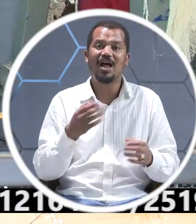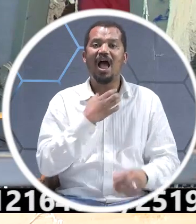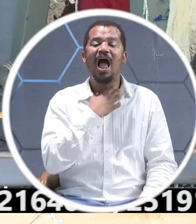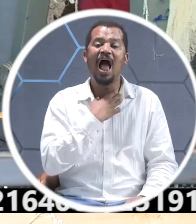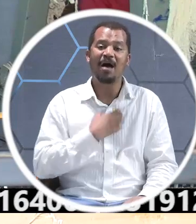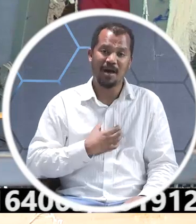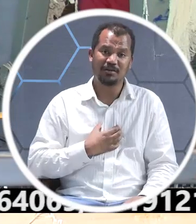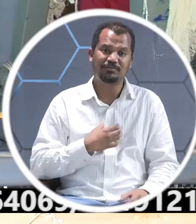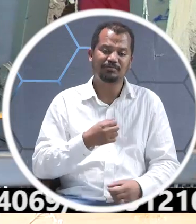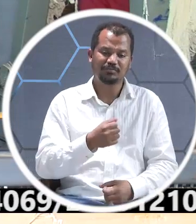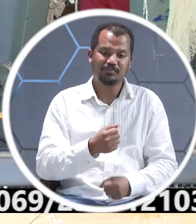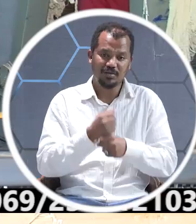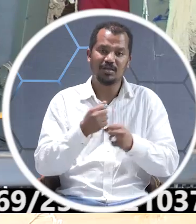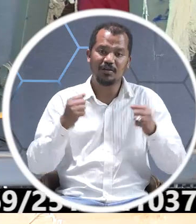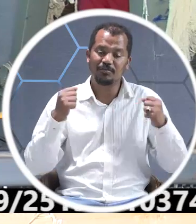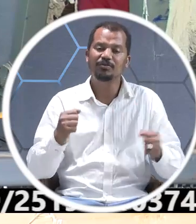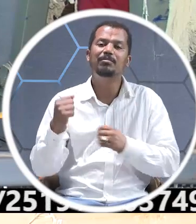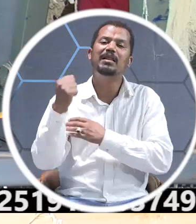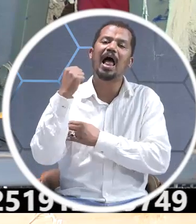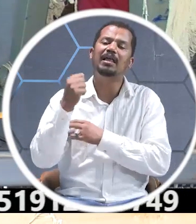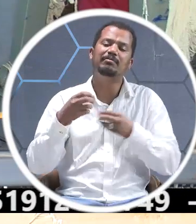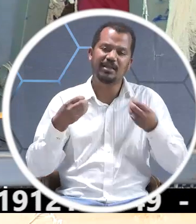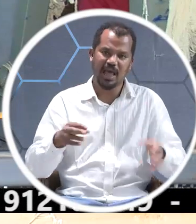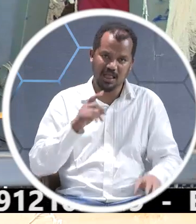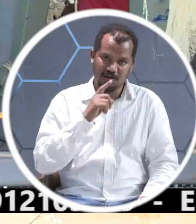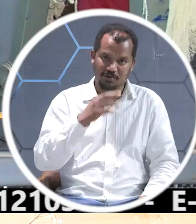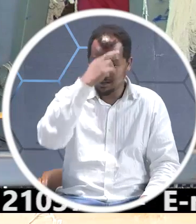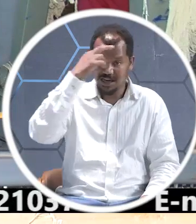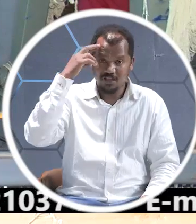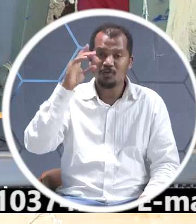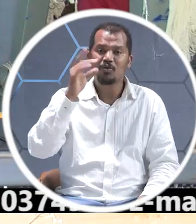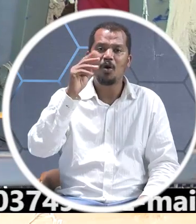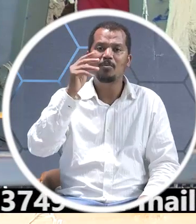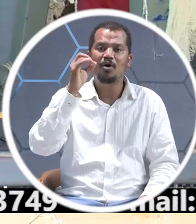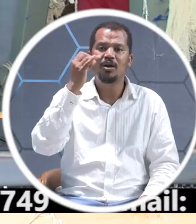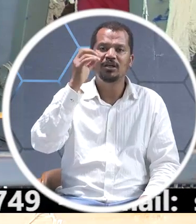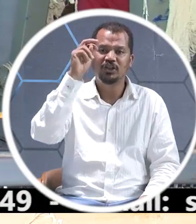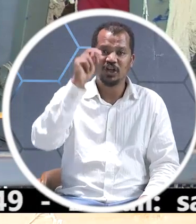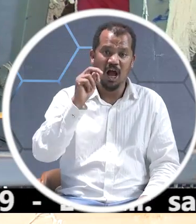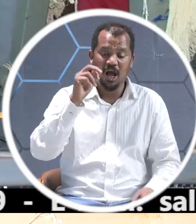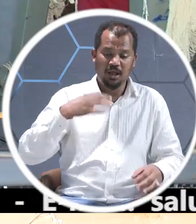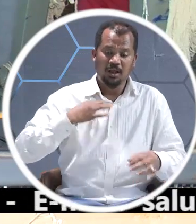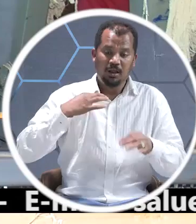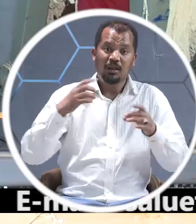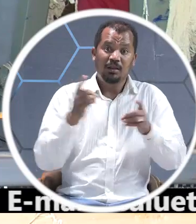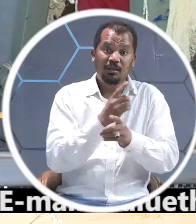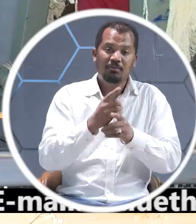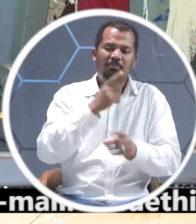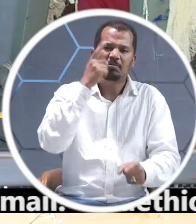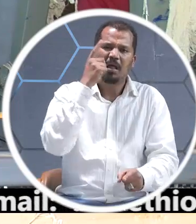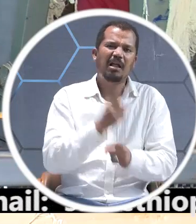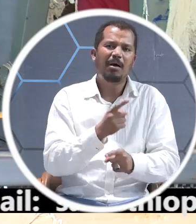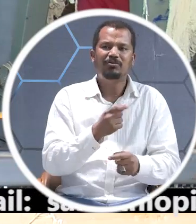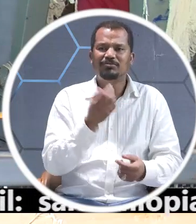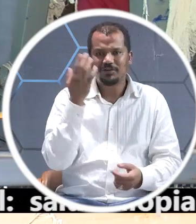سرعتیوچون آبالاتوچون مدرکفی میشل بات آگم میاد آنو مکناتوم یا کمبلچا چرک فابریکا به